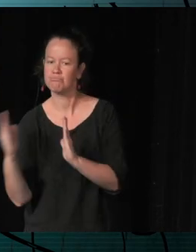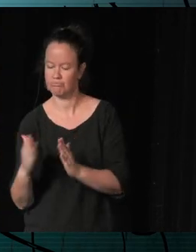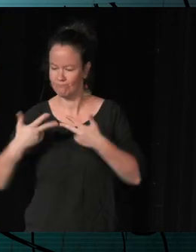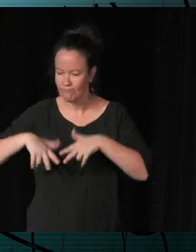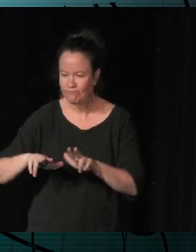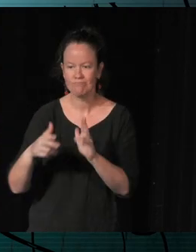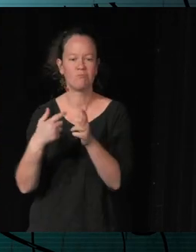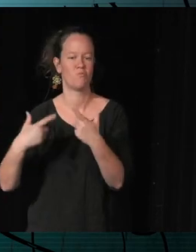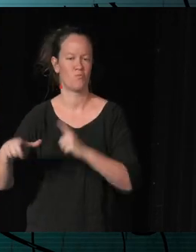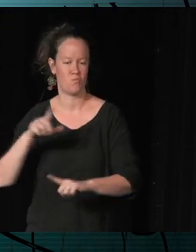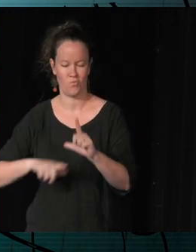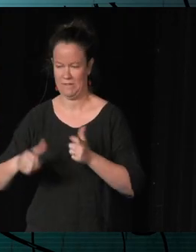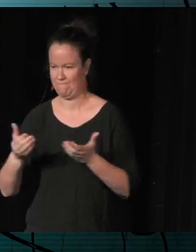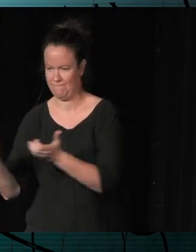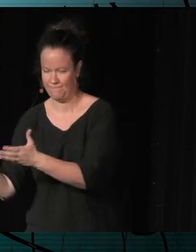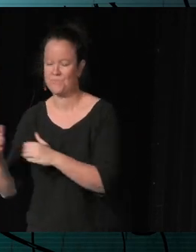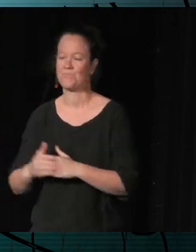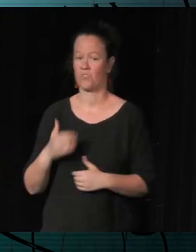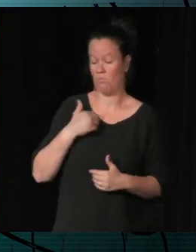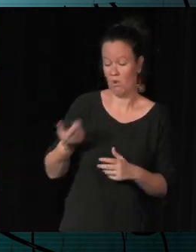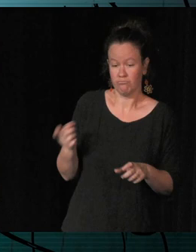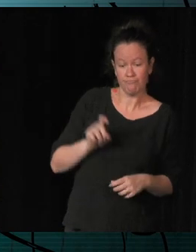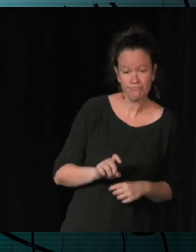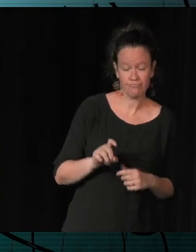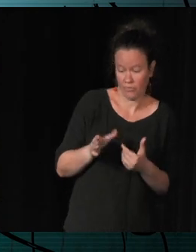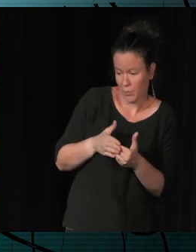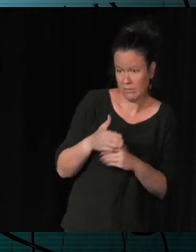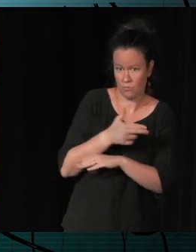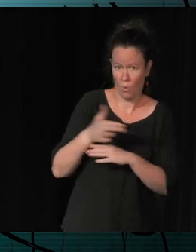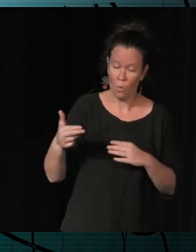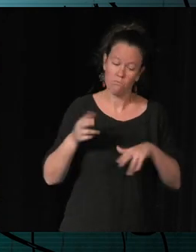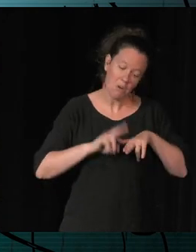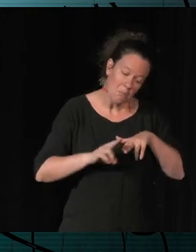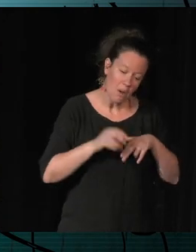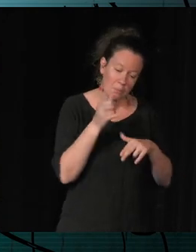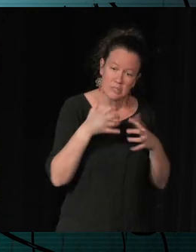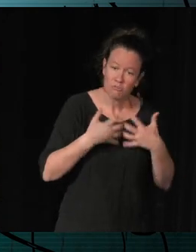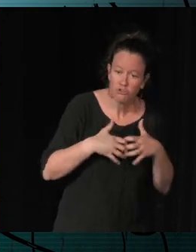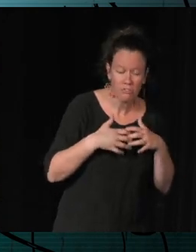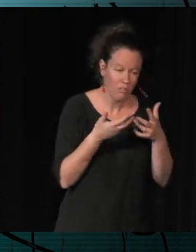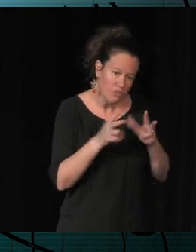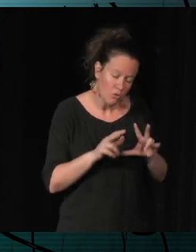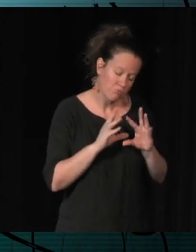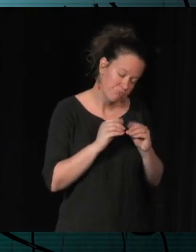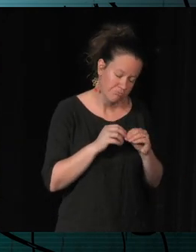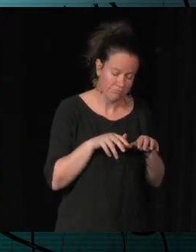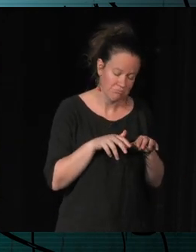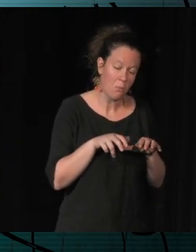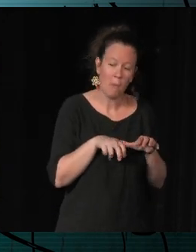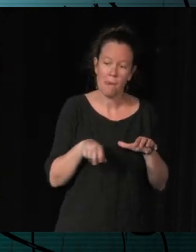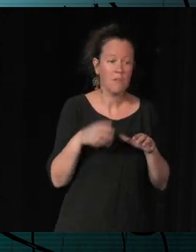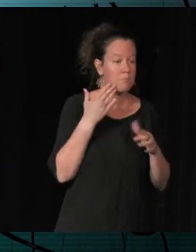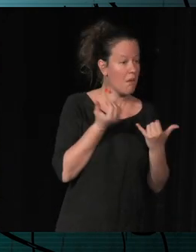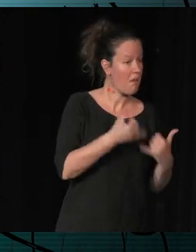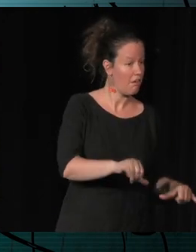parce que je réparais les ordinateurs des clients des choses comme ça de magasin de mon père mais quand la nuit j'avais pas envie de travailler j'avais un vidéo club